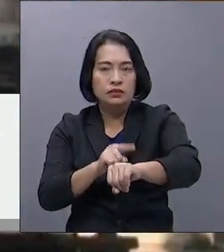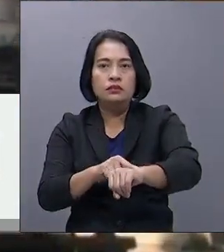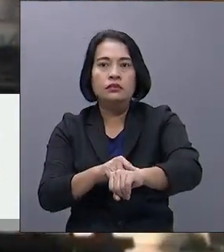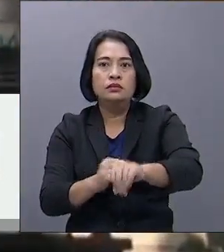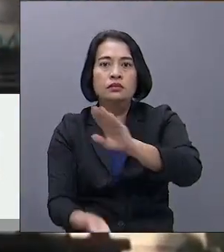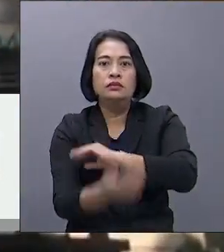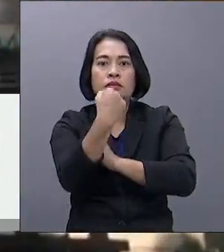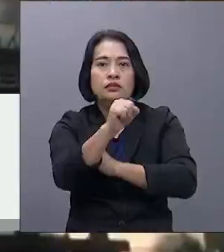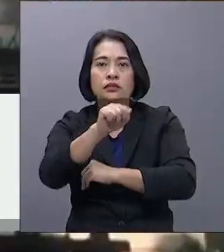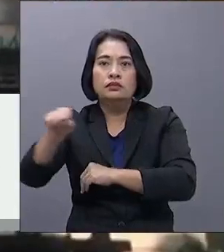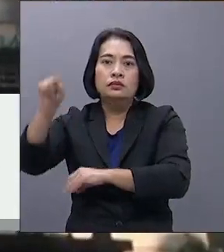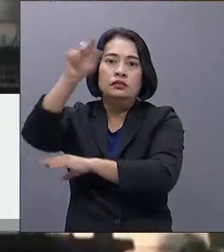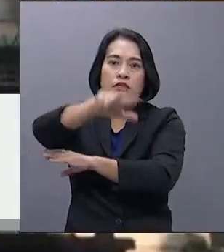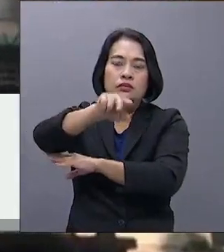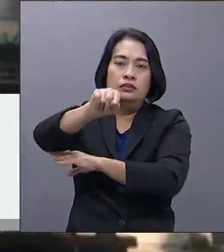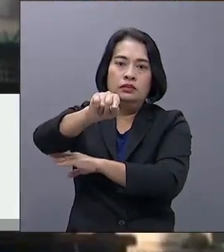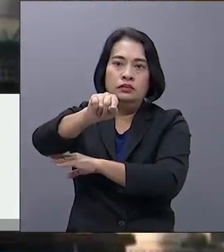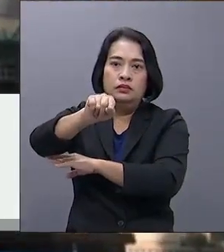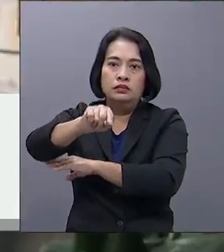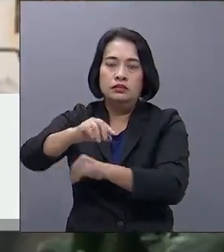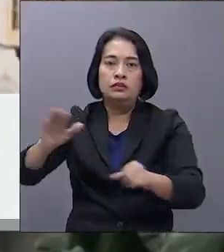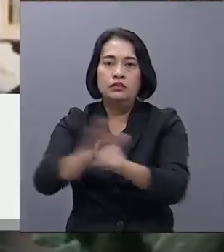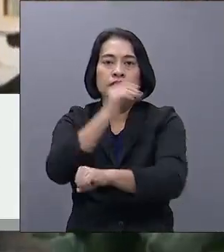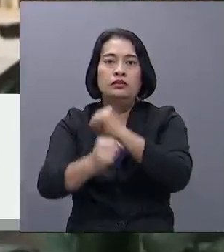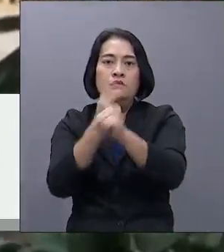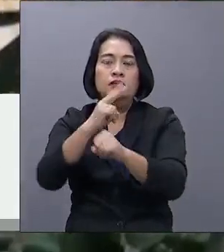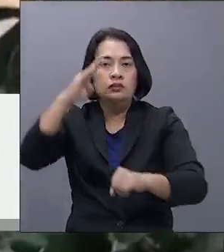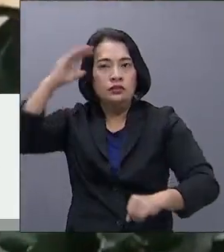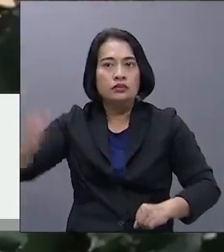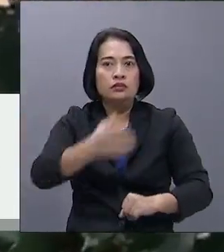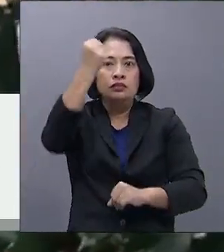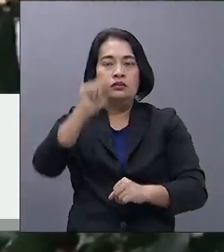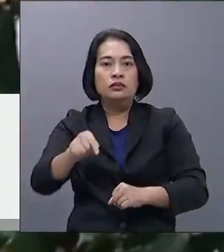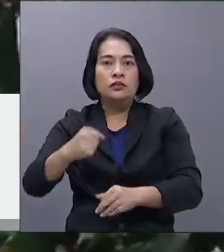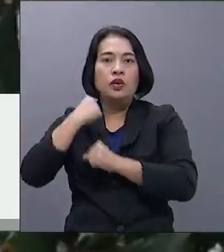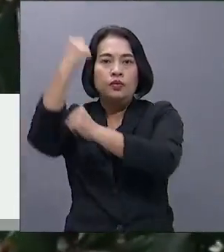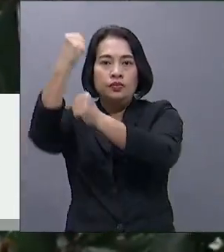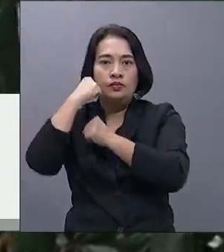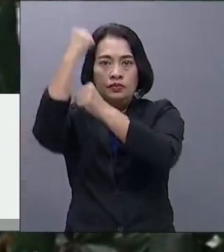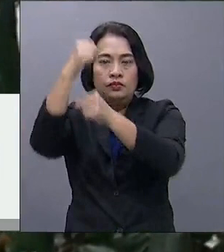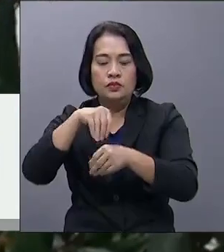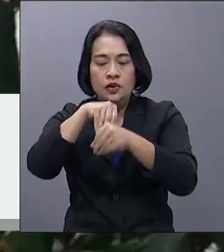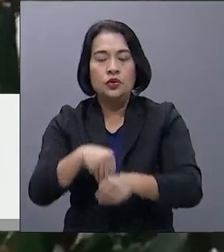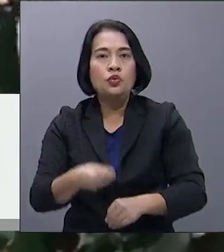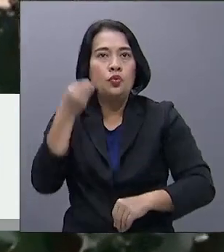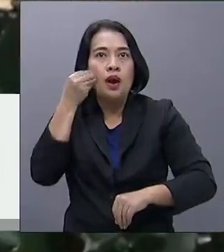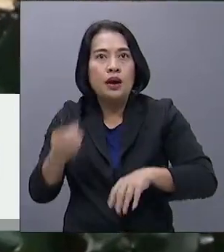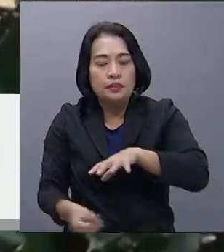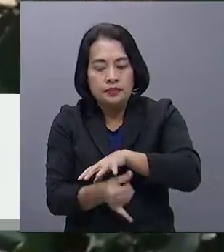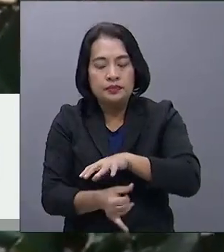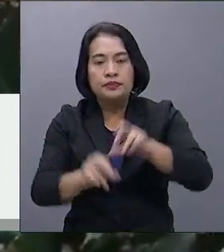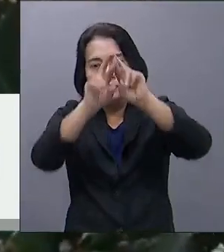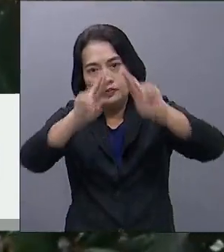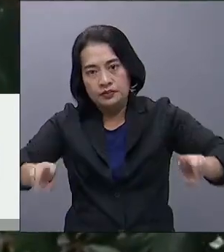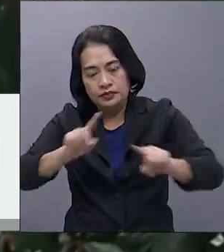าสครบรอบ2ปีการรัฐประหารโดยขอให้ผู้ต้องการประท้วงเก็บตัวอยู่ในบ้านปิดธุรกิจห้างร้